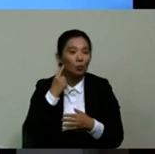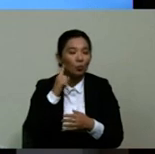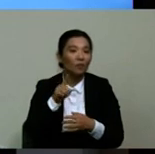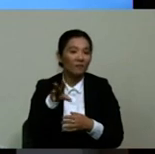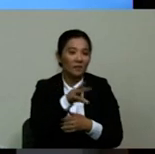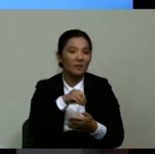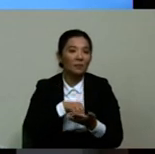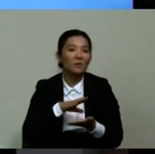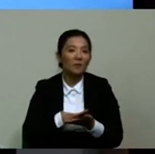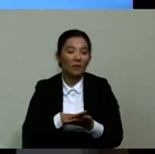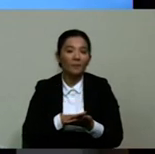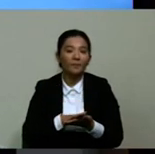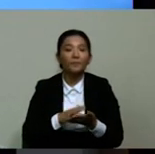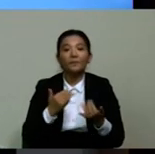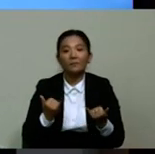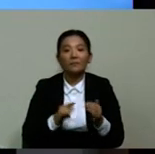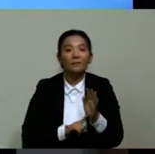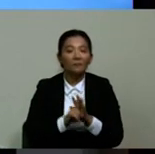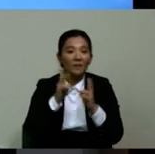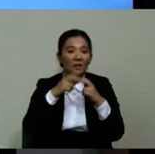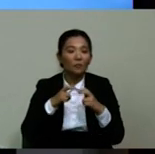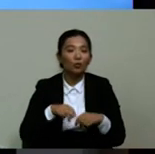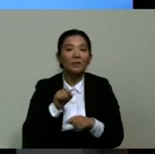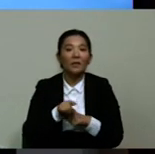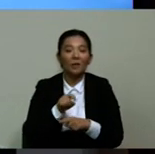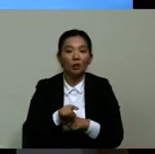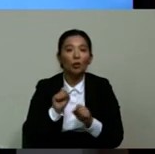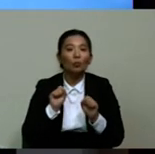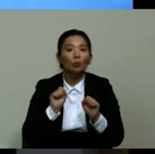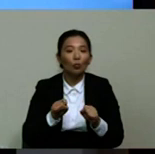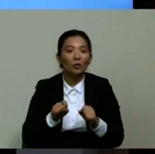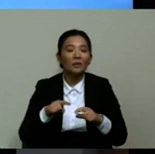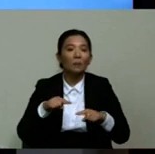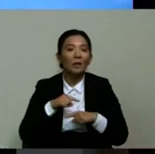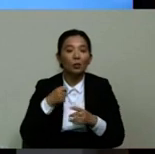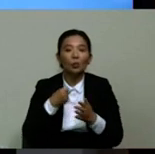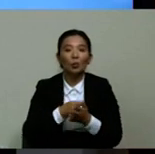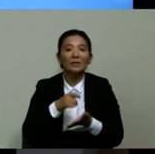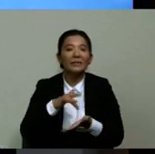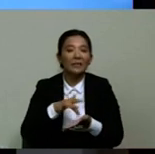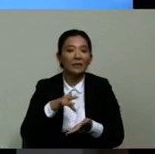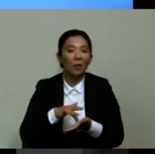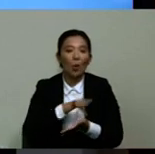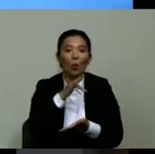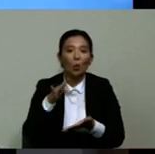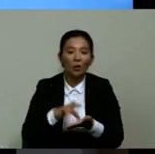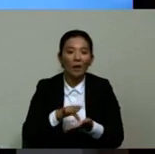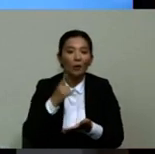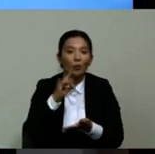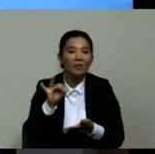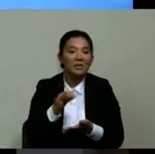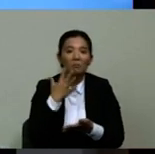записали. Давайте рассмотрим задачу. Мы можем добраться до центра города одной из